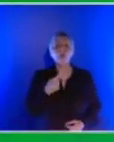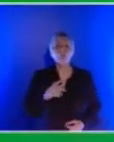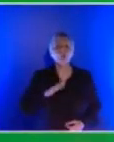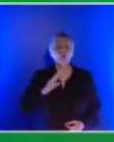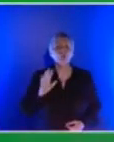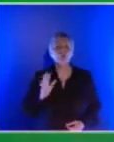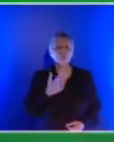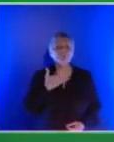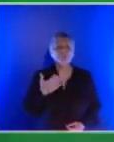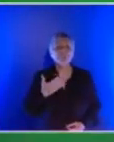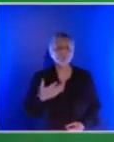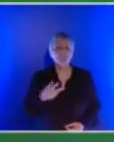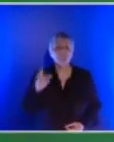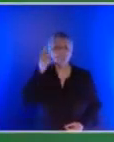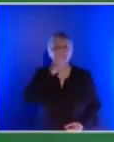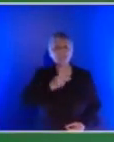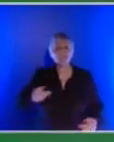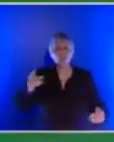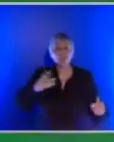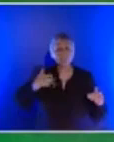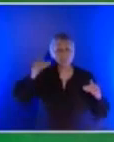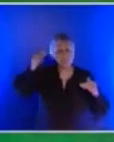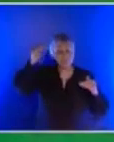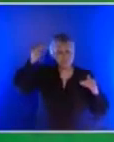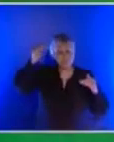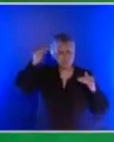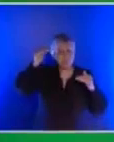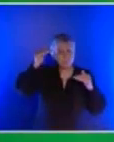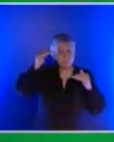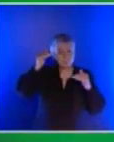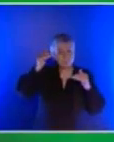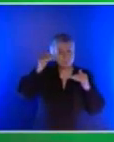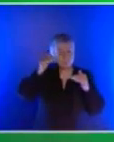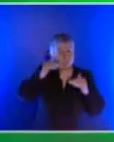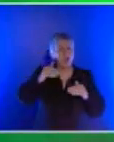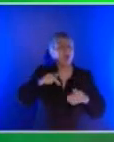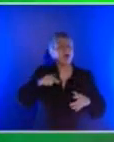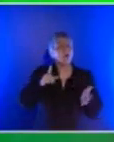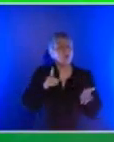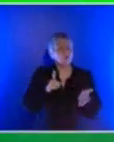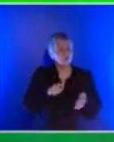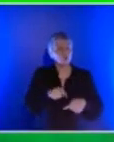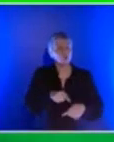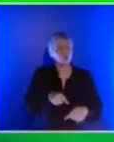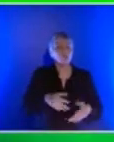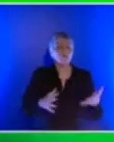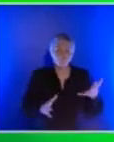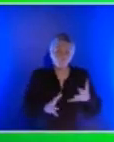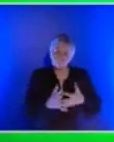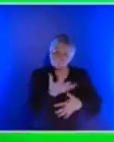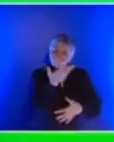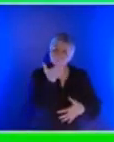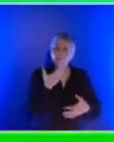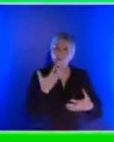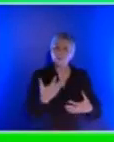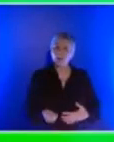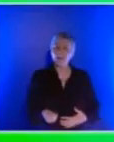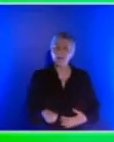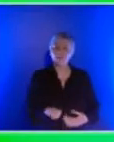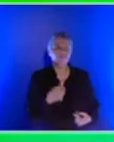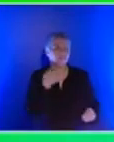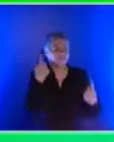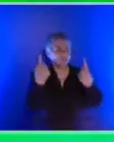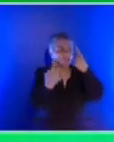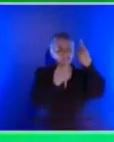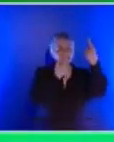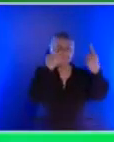κοινωνικών ανισοτήτων θα βοηθήσει την πράσινη και οικονομική ανασυγκρότηση που είπαμε πριν. Το δεύτερο